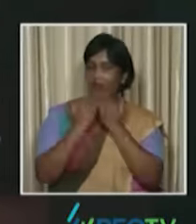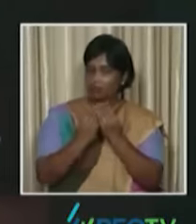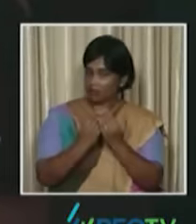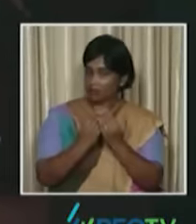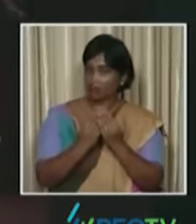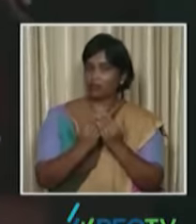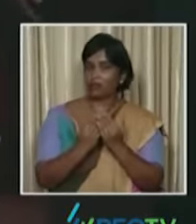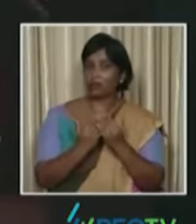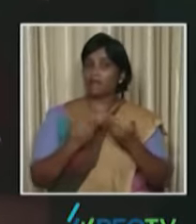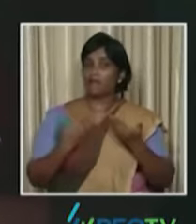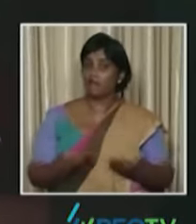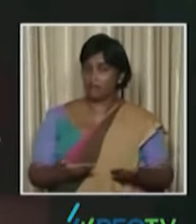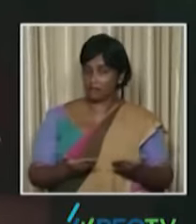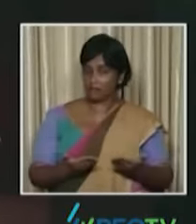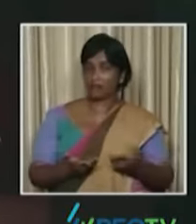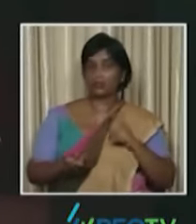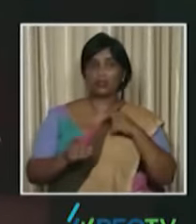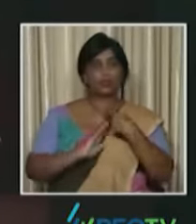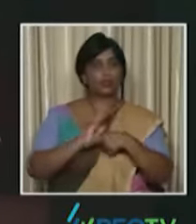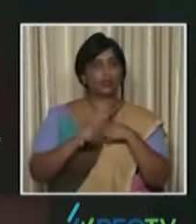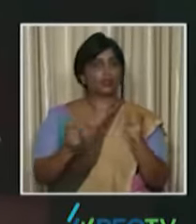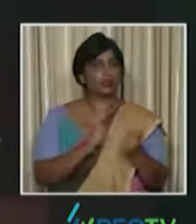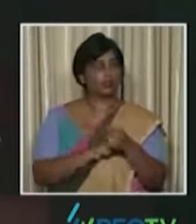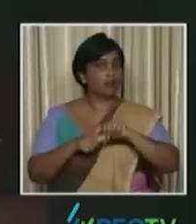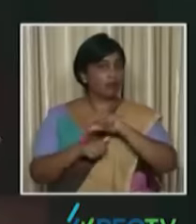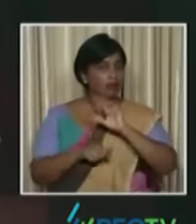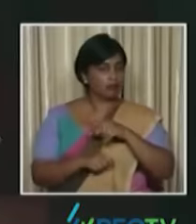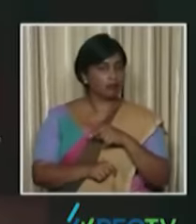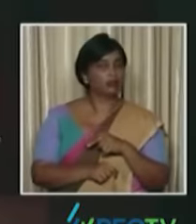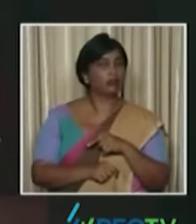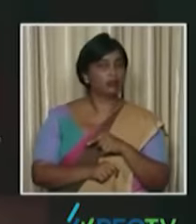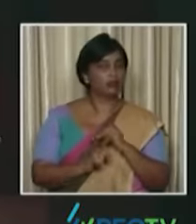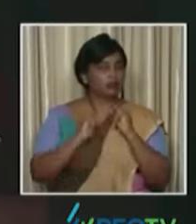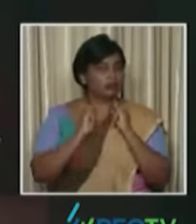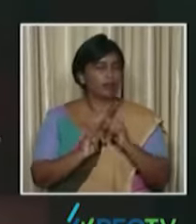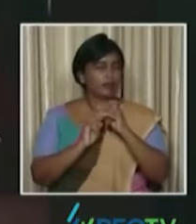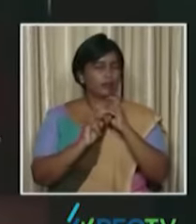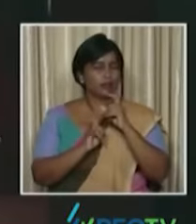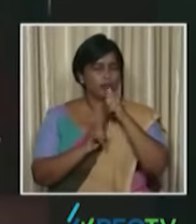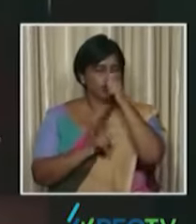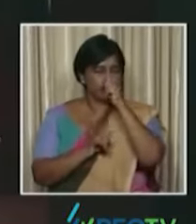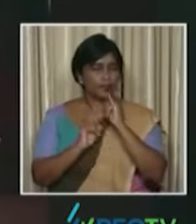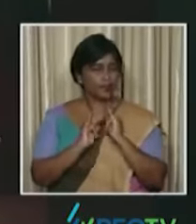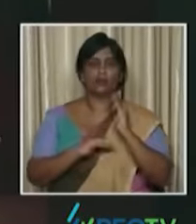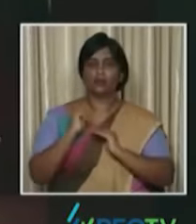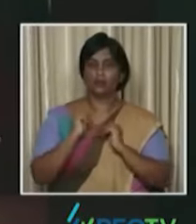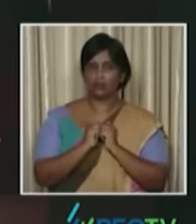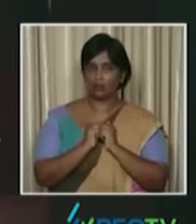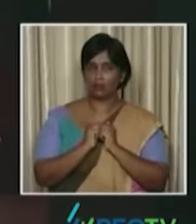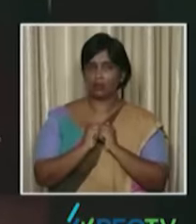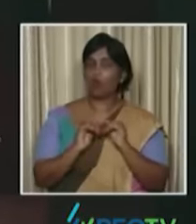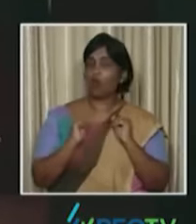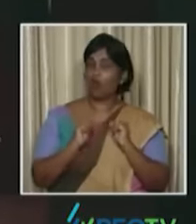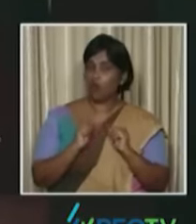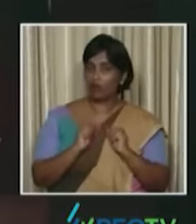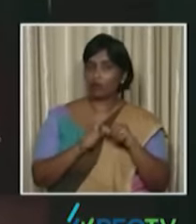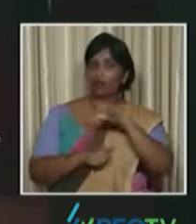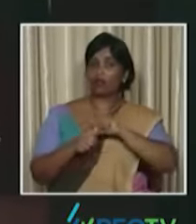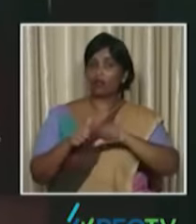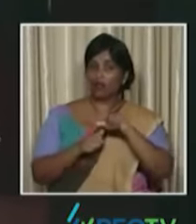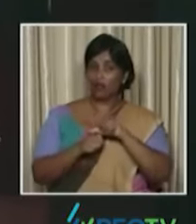ඉවර කරනවා වර්තමාන ශ්‍රී ලංකා ක්‍රිකට් ආයතනයේ තිබෙන අන්ත දූෂිත ක්‍රියාකලාපය කොහොමද මේ